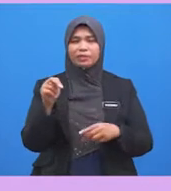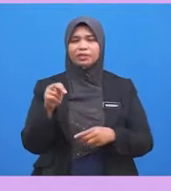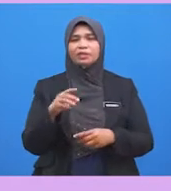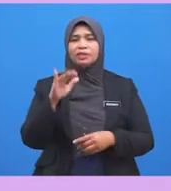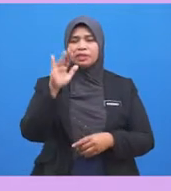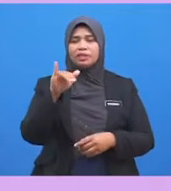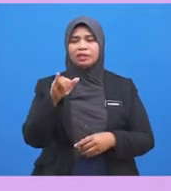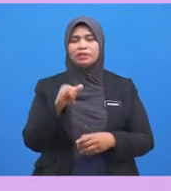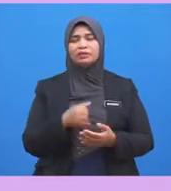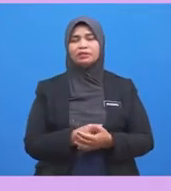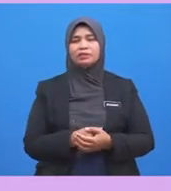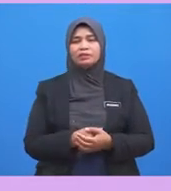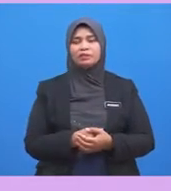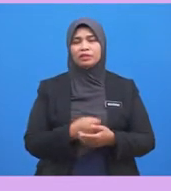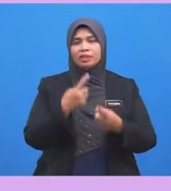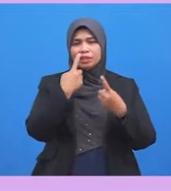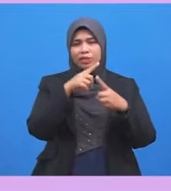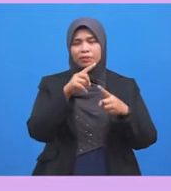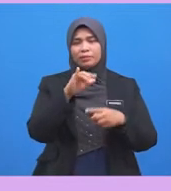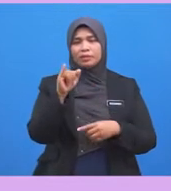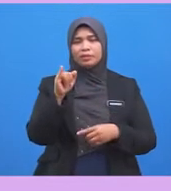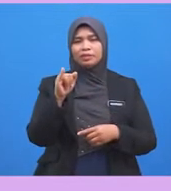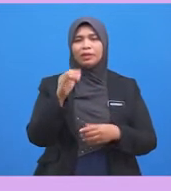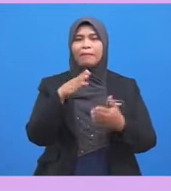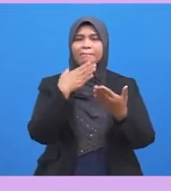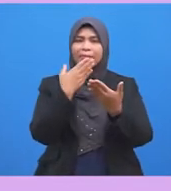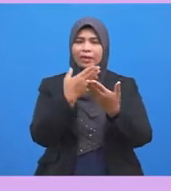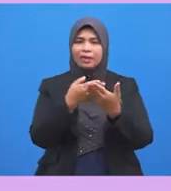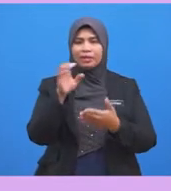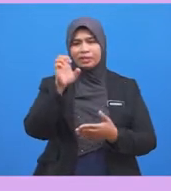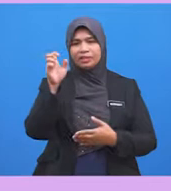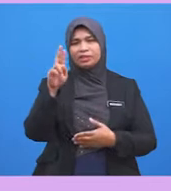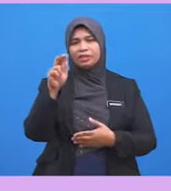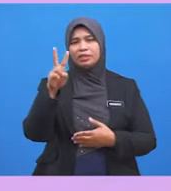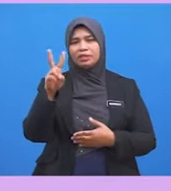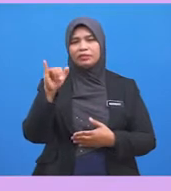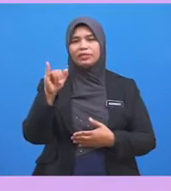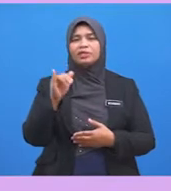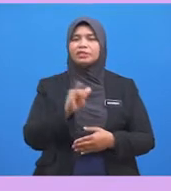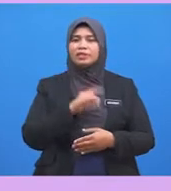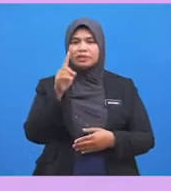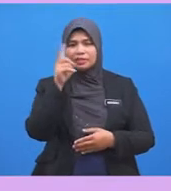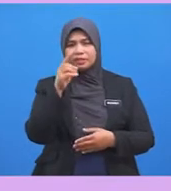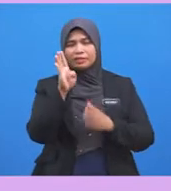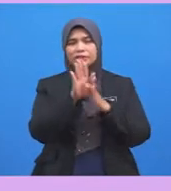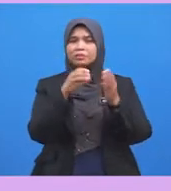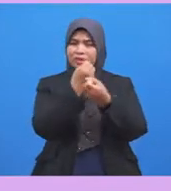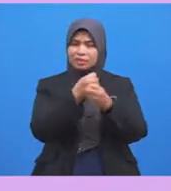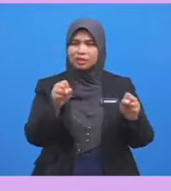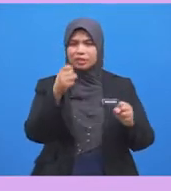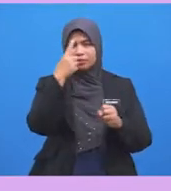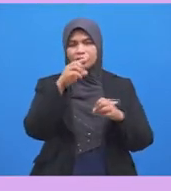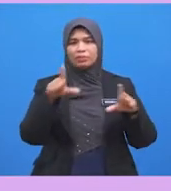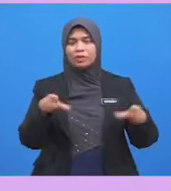Ya, tepat sekali. Jawapannya, baik Encik Ravi, saya sentiasa bersedia untuk